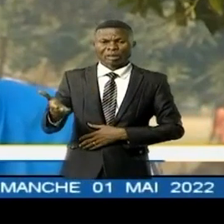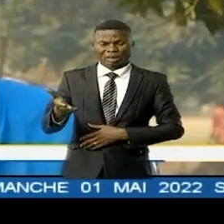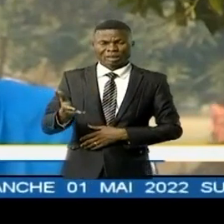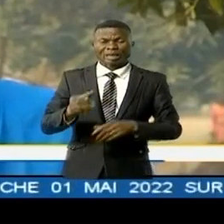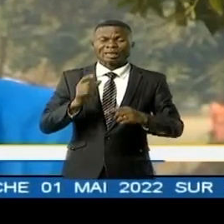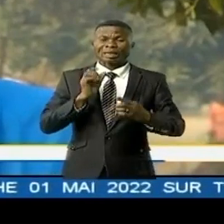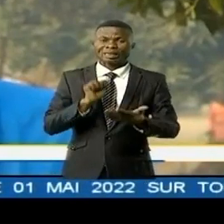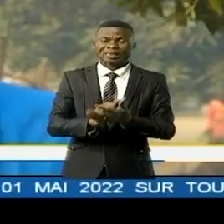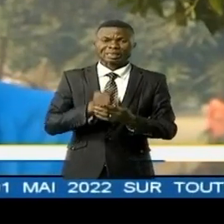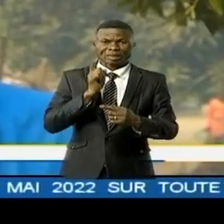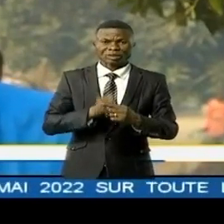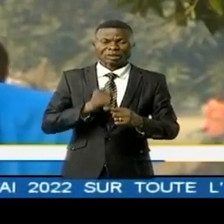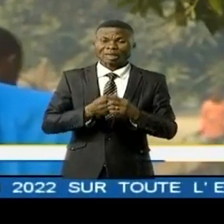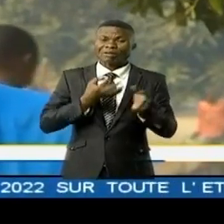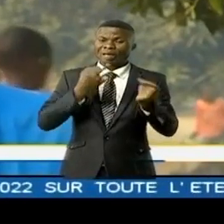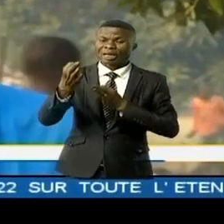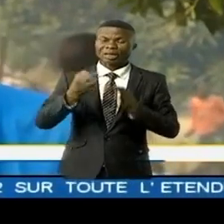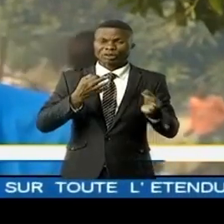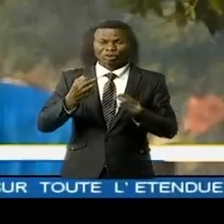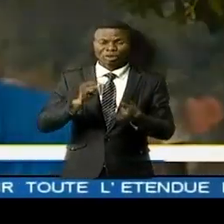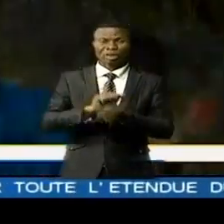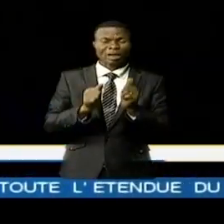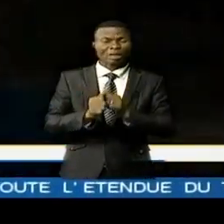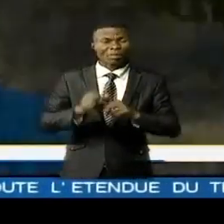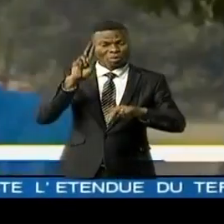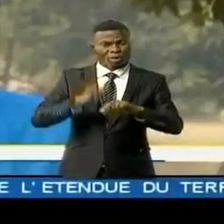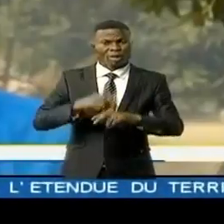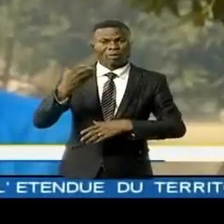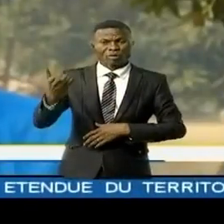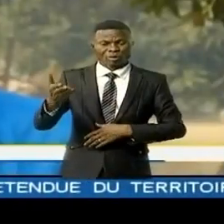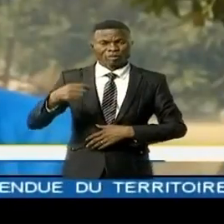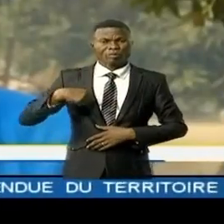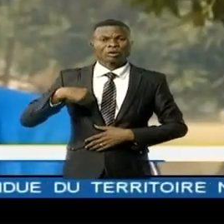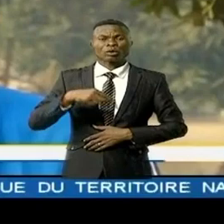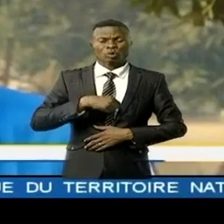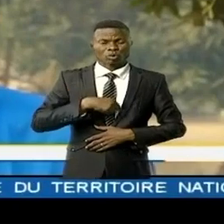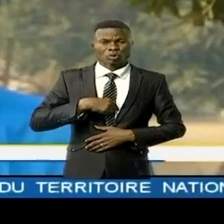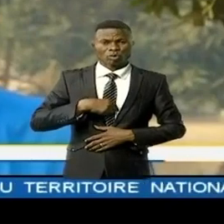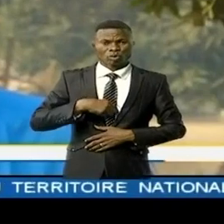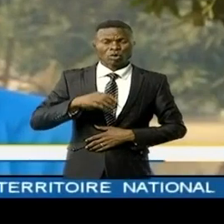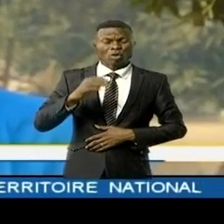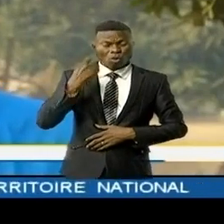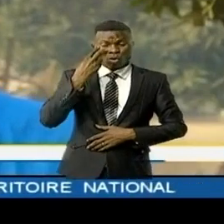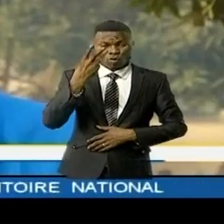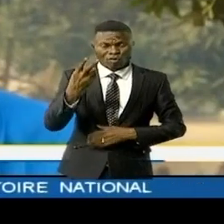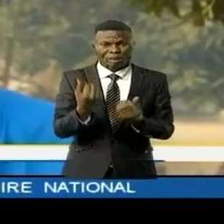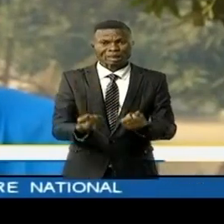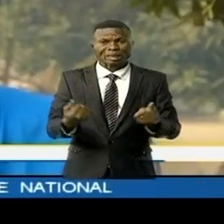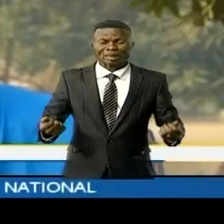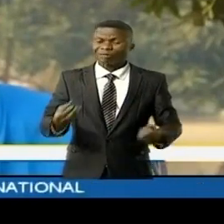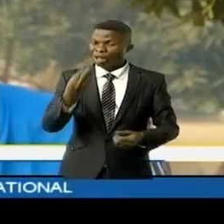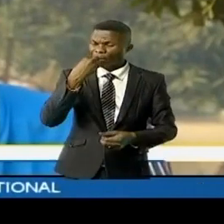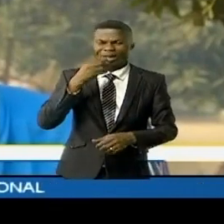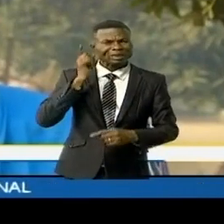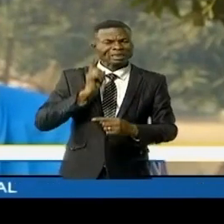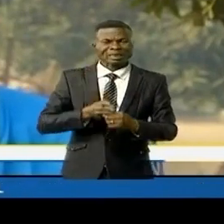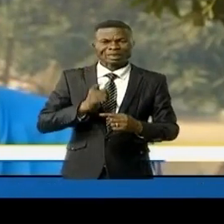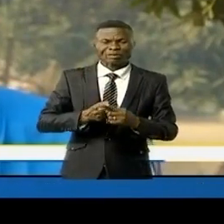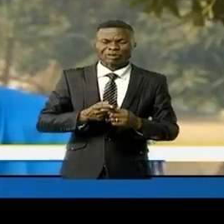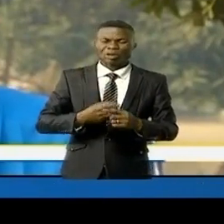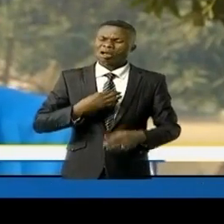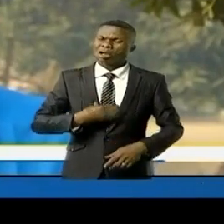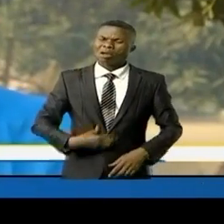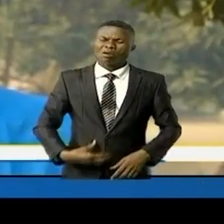difficile de s'expliquer vraiment comment ils subsistent. Et nous avons trouvé des enfants malnutris. Nous avons